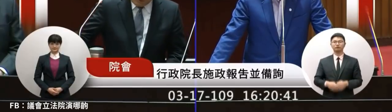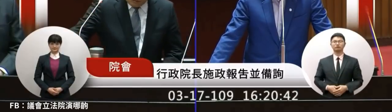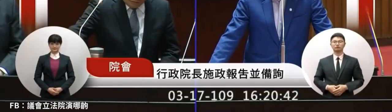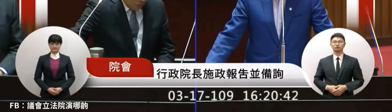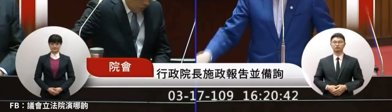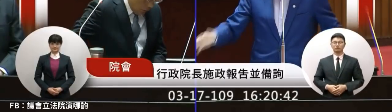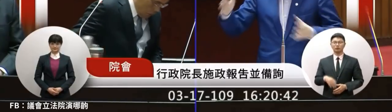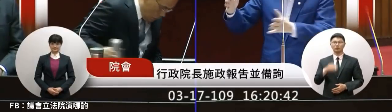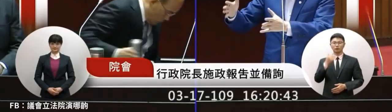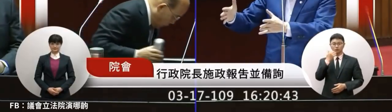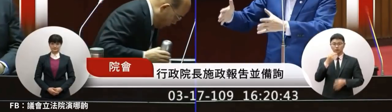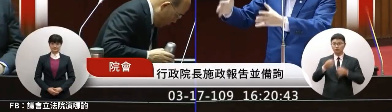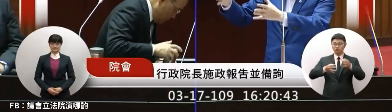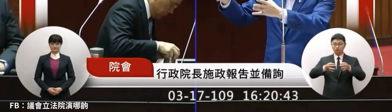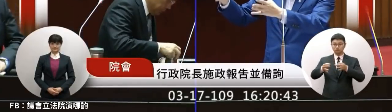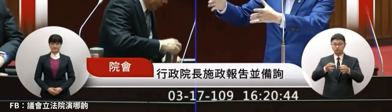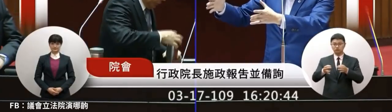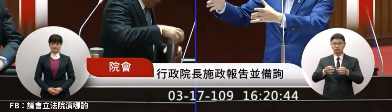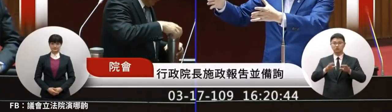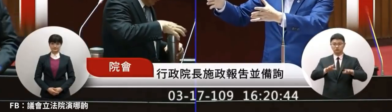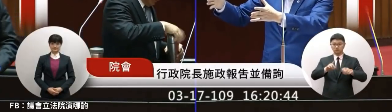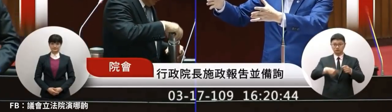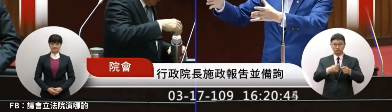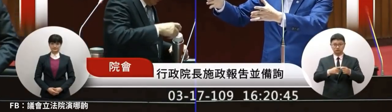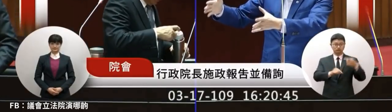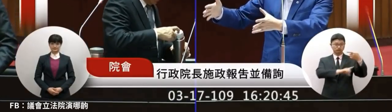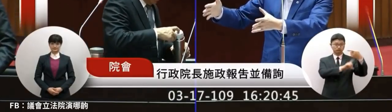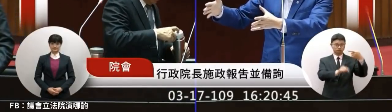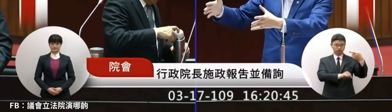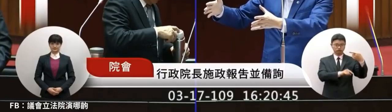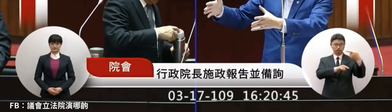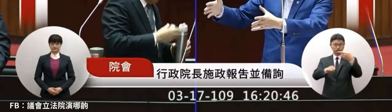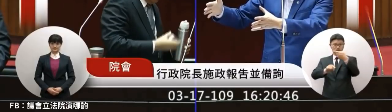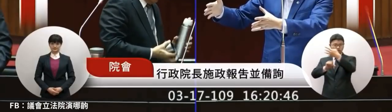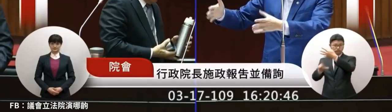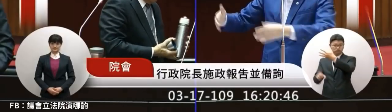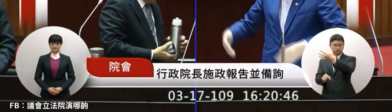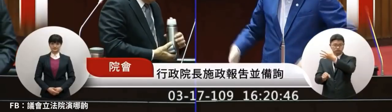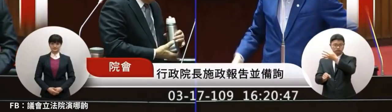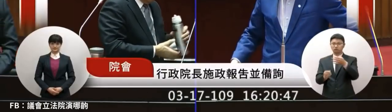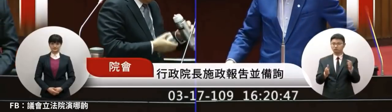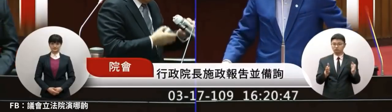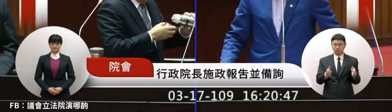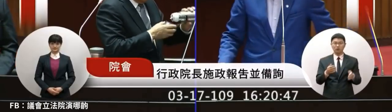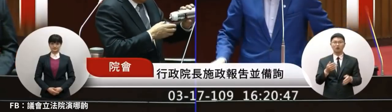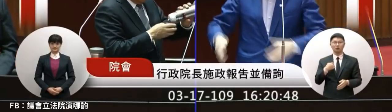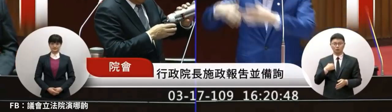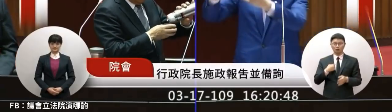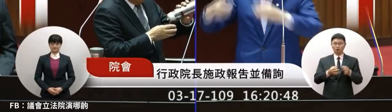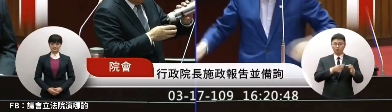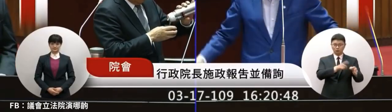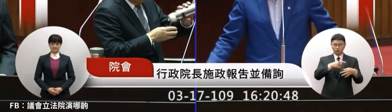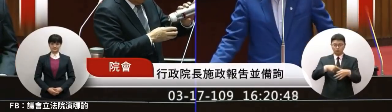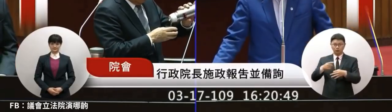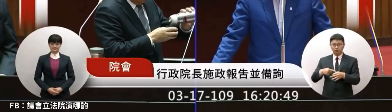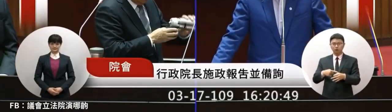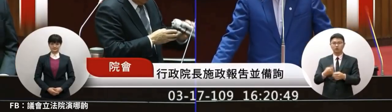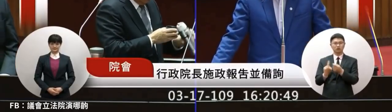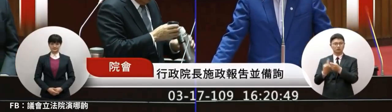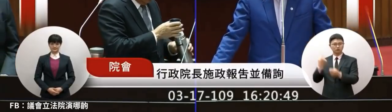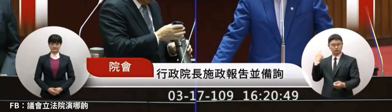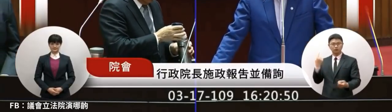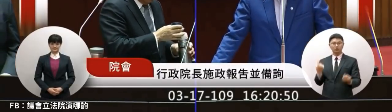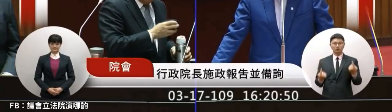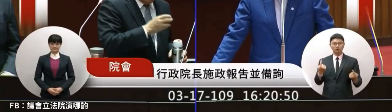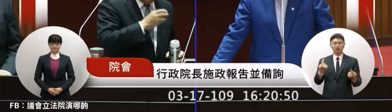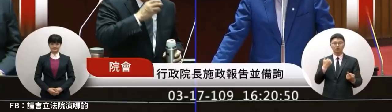营业当我们今年举例，今年1月到4月，我的营业收入相对于去年